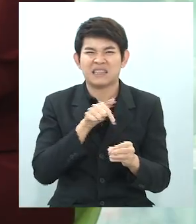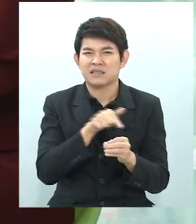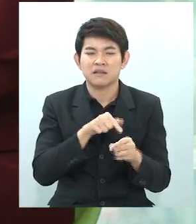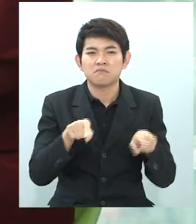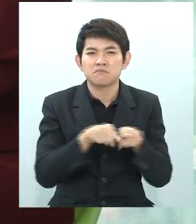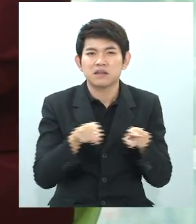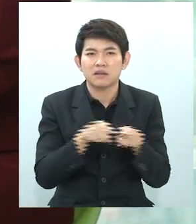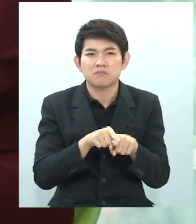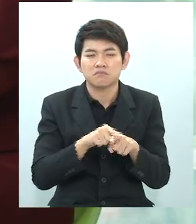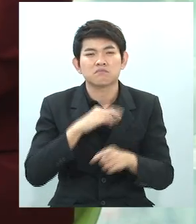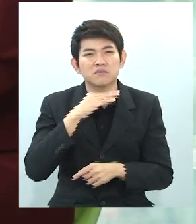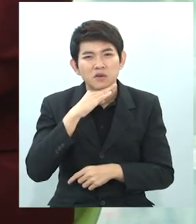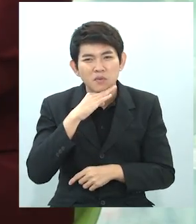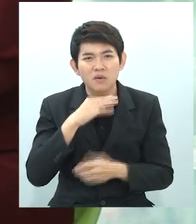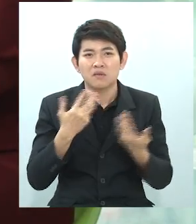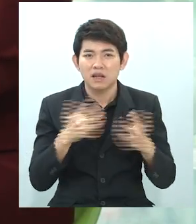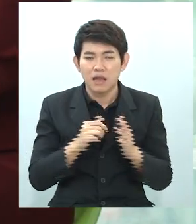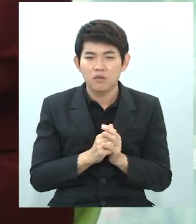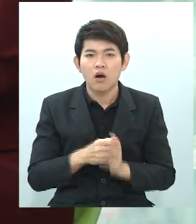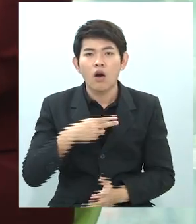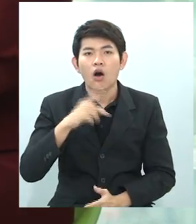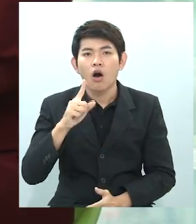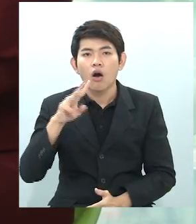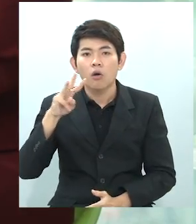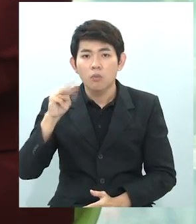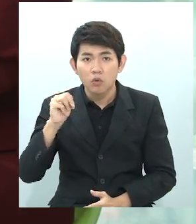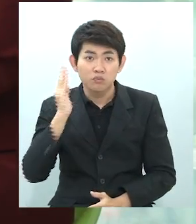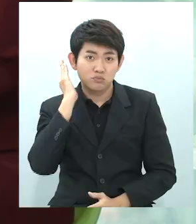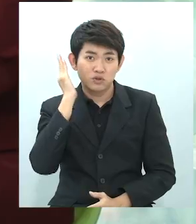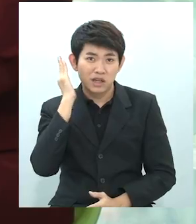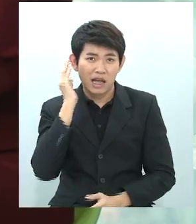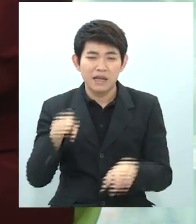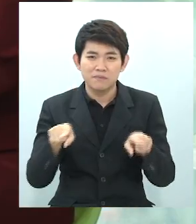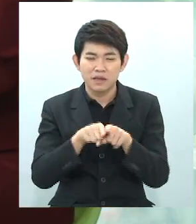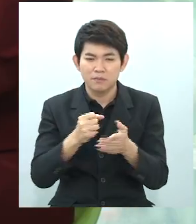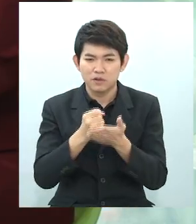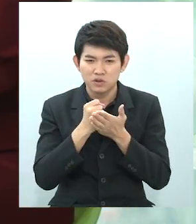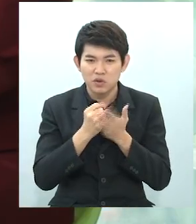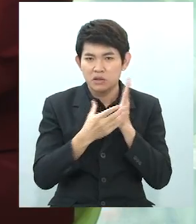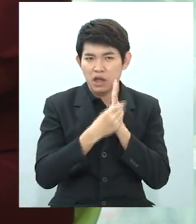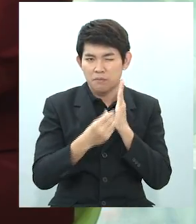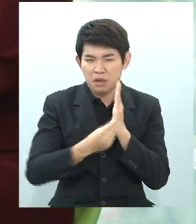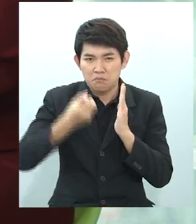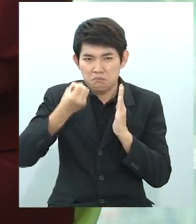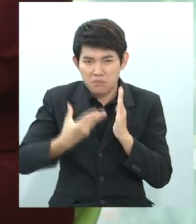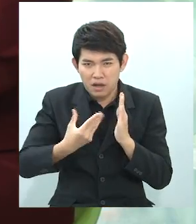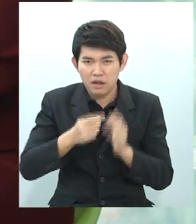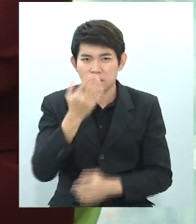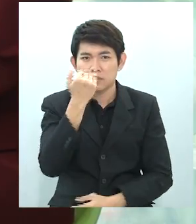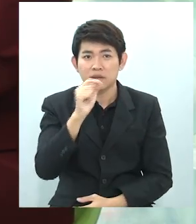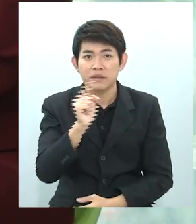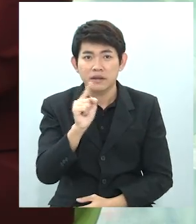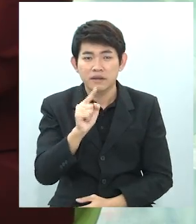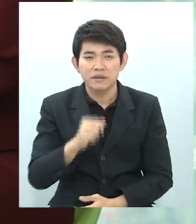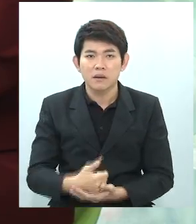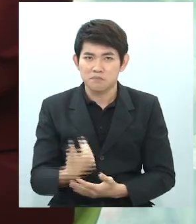นะคะนอกจากนี้ฮอร์โมนแอนโดรเจนนี้ก็จะทำให้มีการสร้างไขมันมากขึ้นนะคะในก็คือจริง